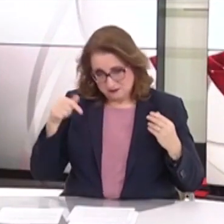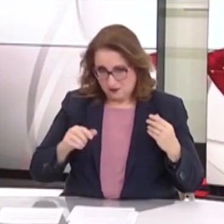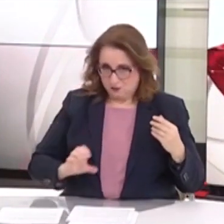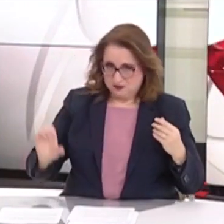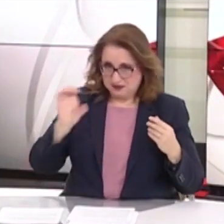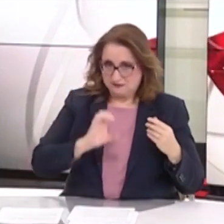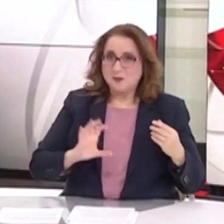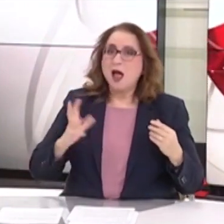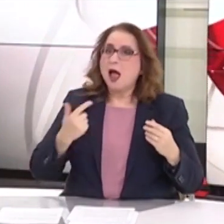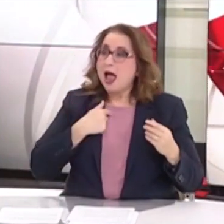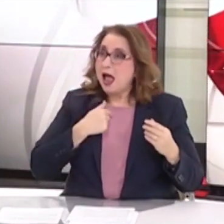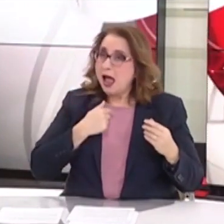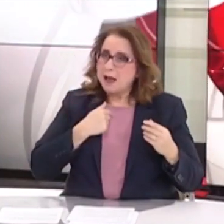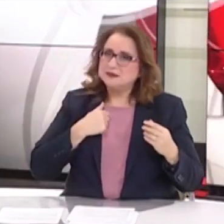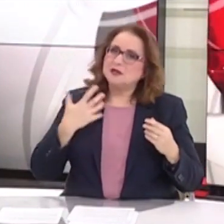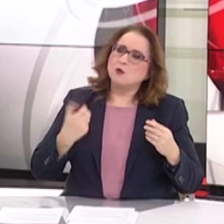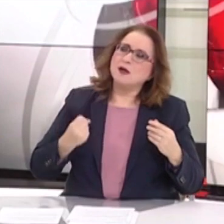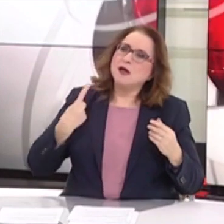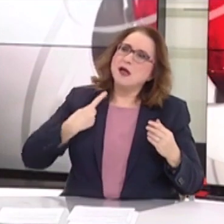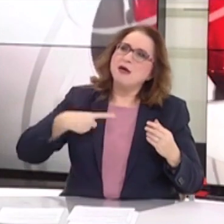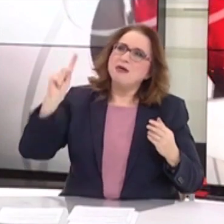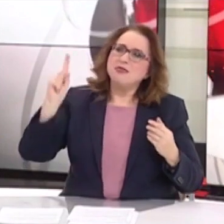το γεγονός ότι ανήκουμε σε διαφορετικές